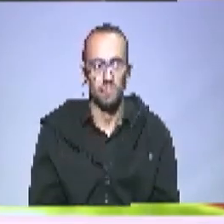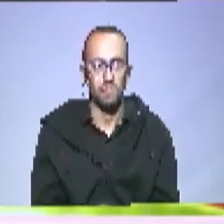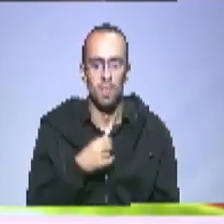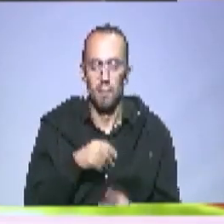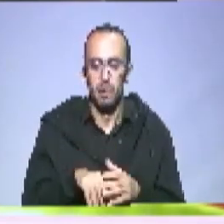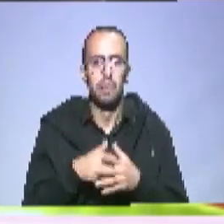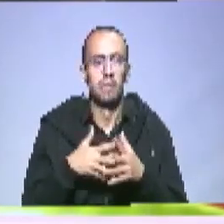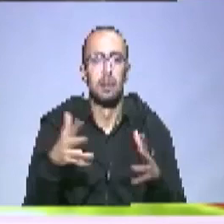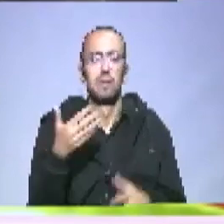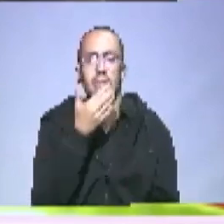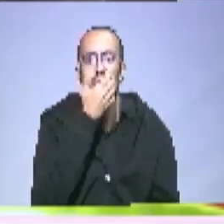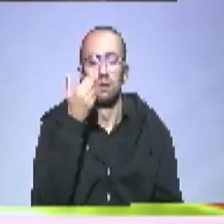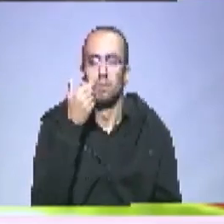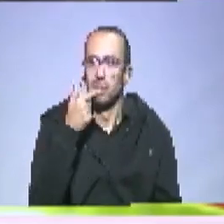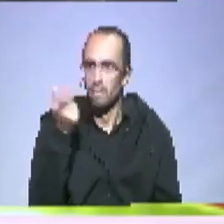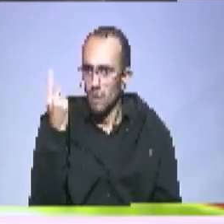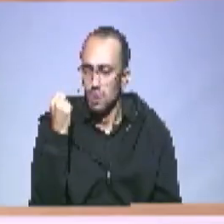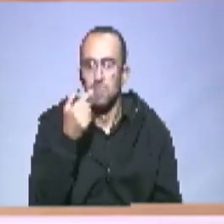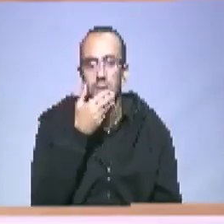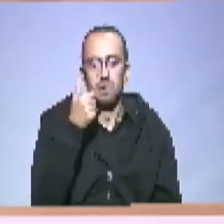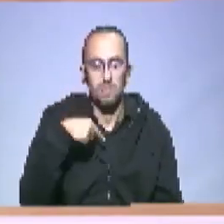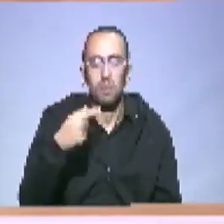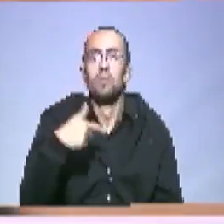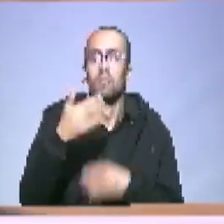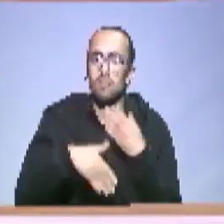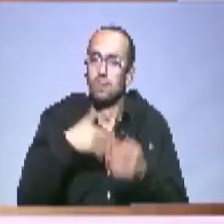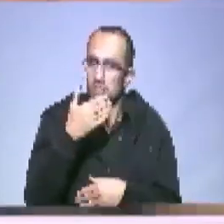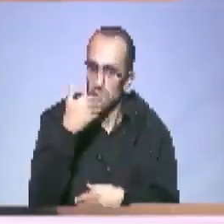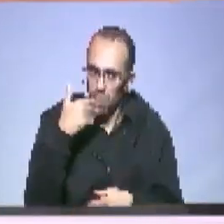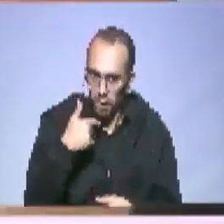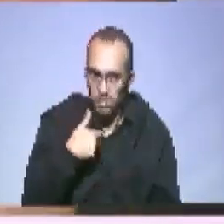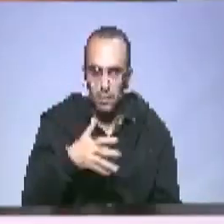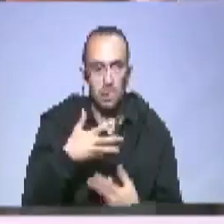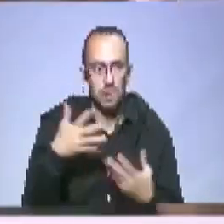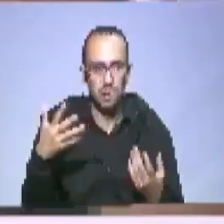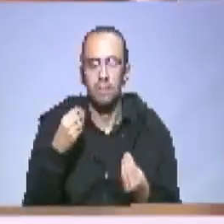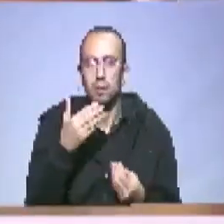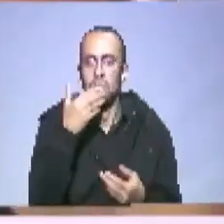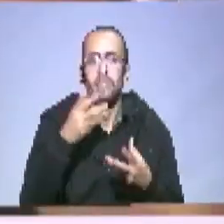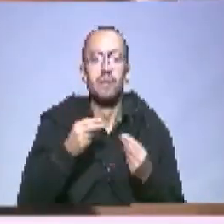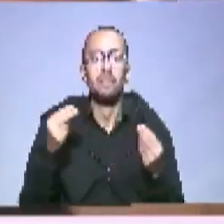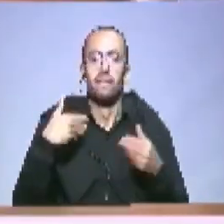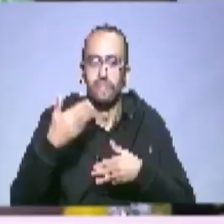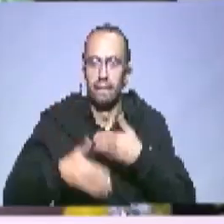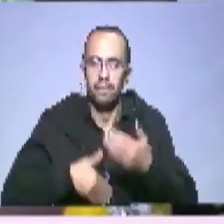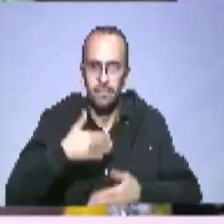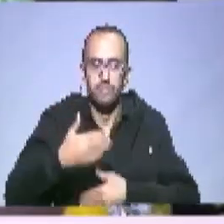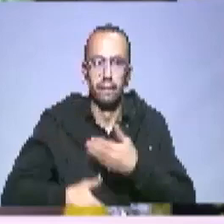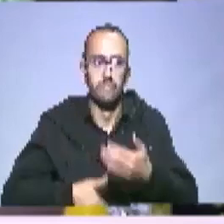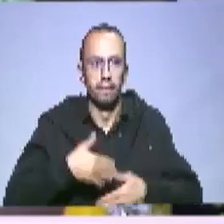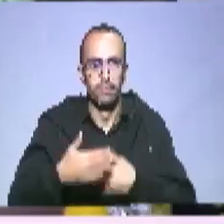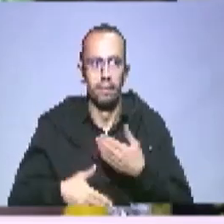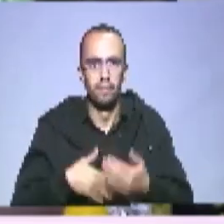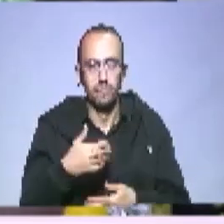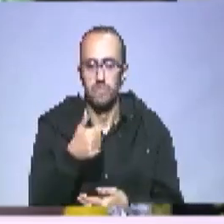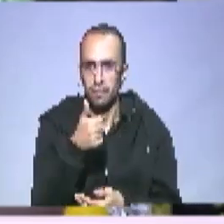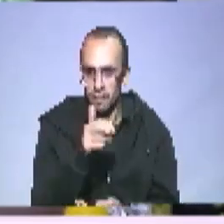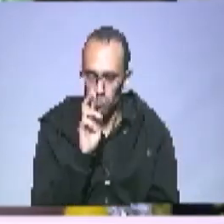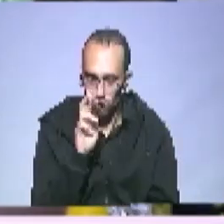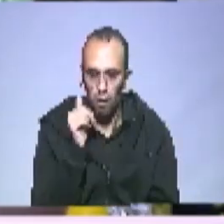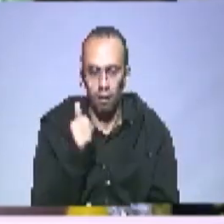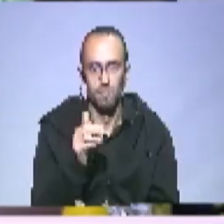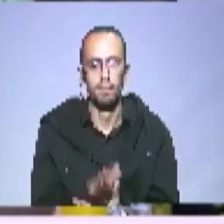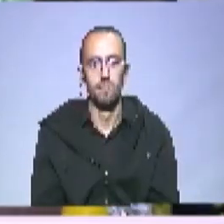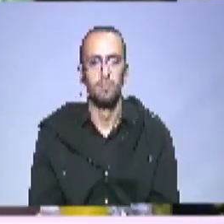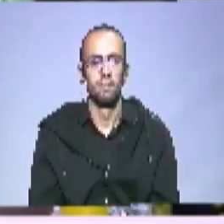حلقات كتير قوي في الصيام اللي فات، وفي حلقات جايه لسه كتير، وبعدين لسه الصيامات جايه كتير معانا، والدنيا هتبقى معانا كويسه ان شاء